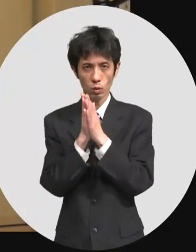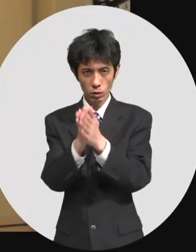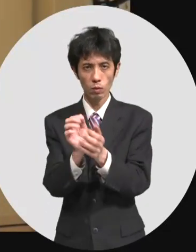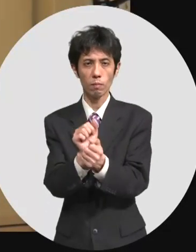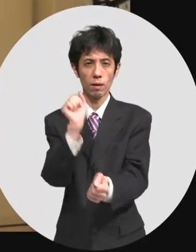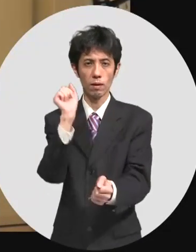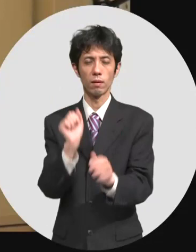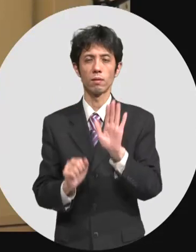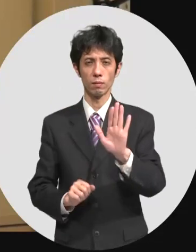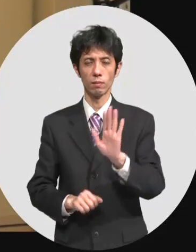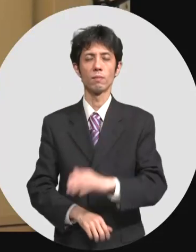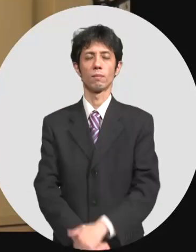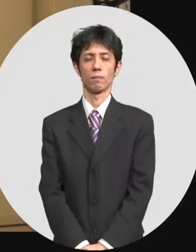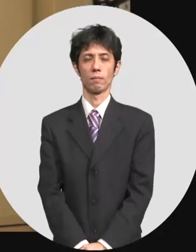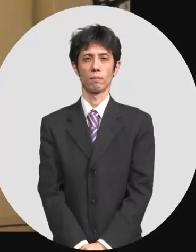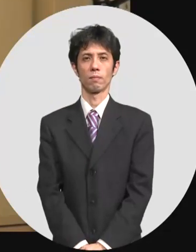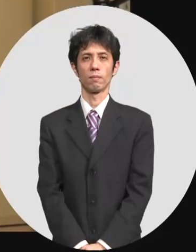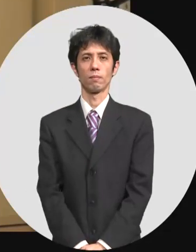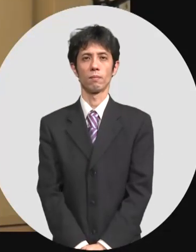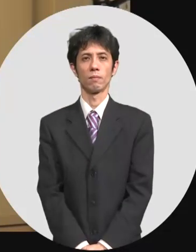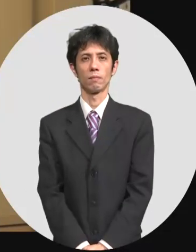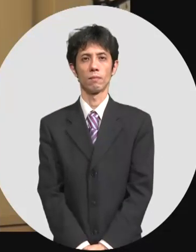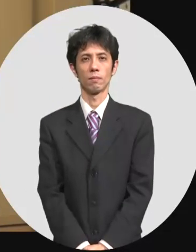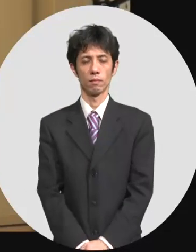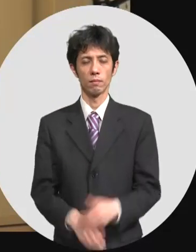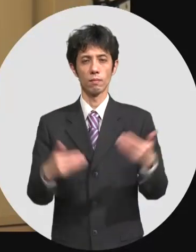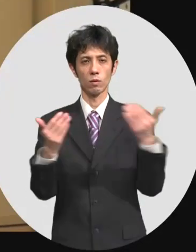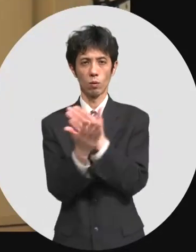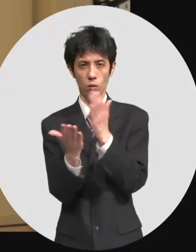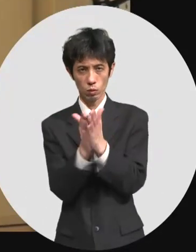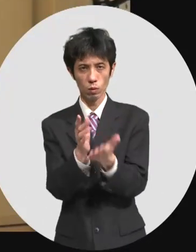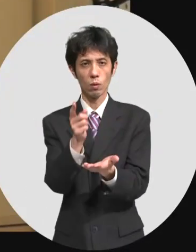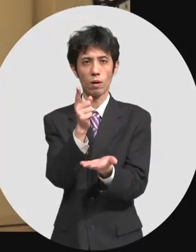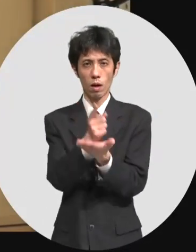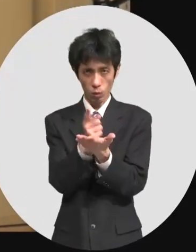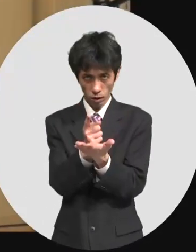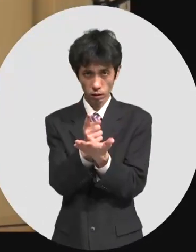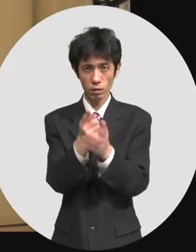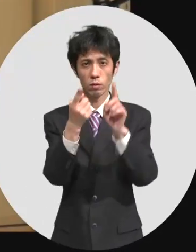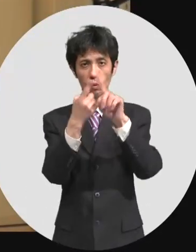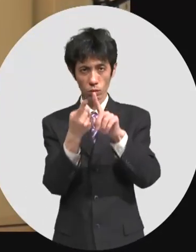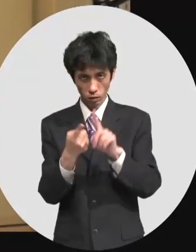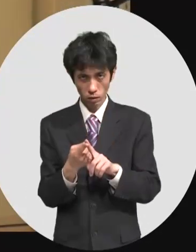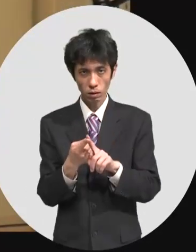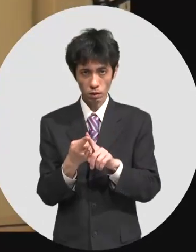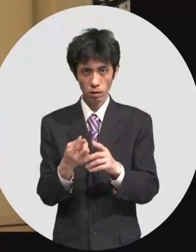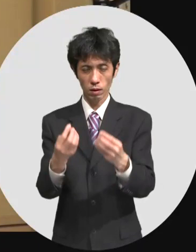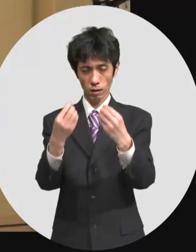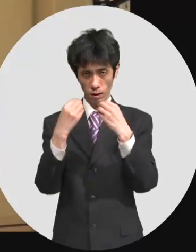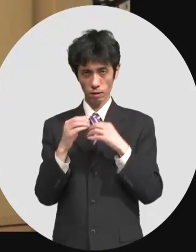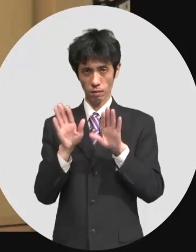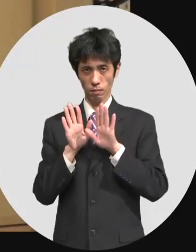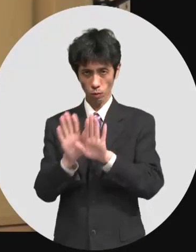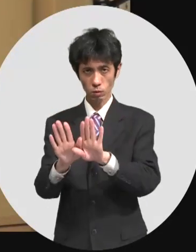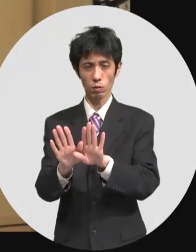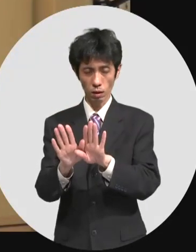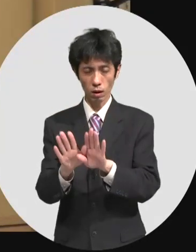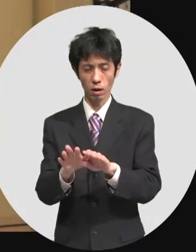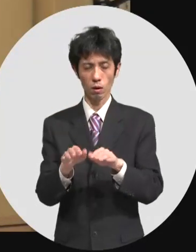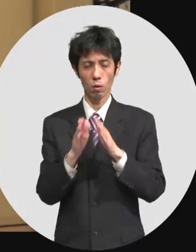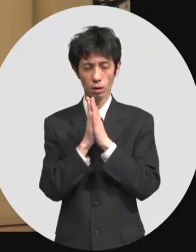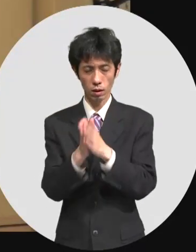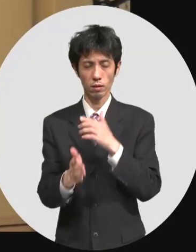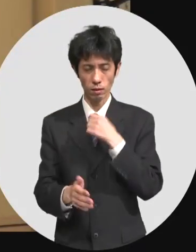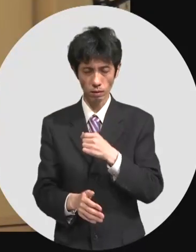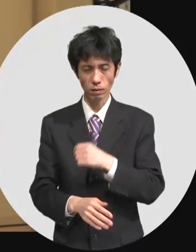ということですが、当然ですけれども業種ごとのガイドラインに沿った感染防止策については徹底してお